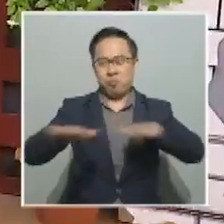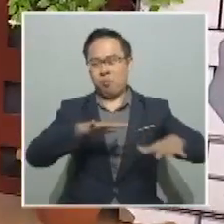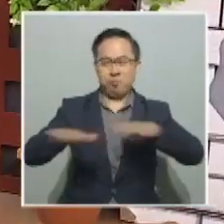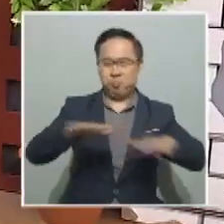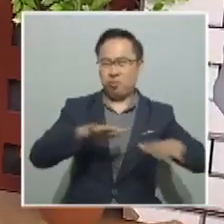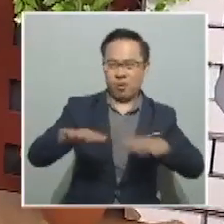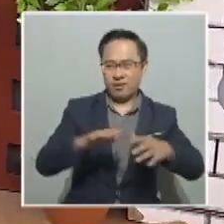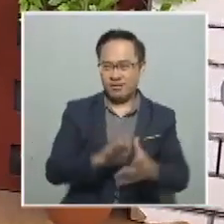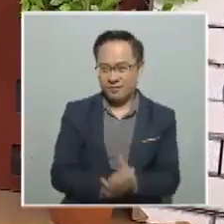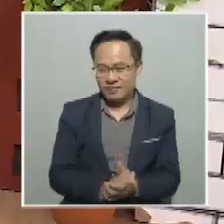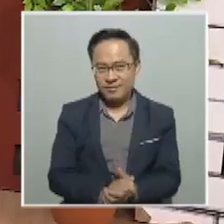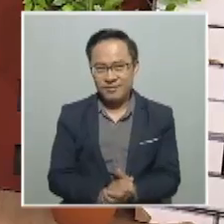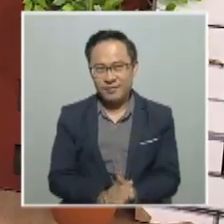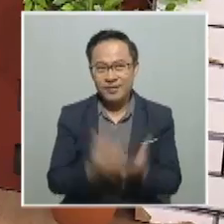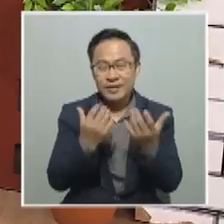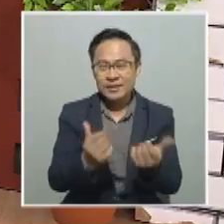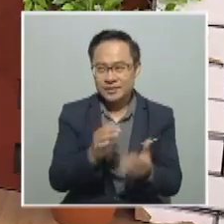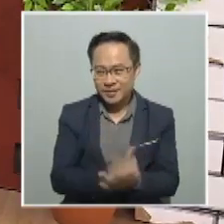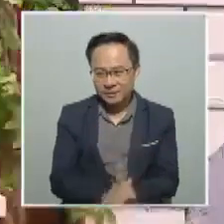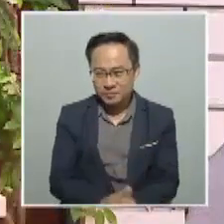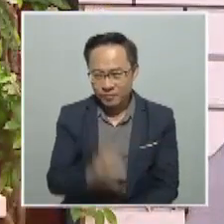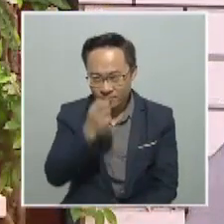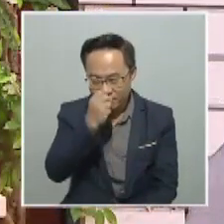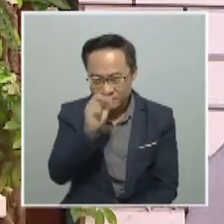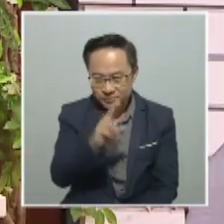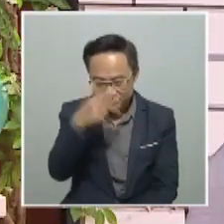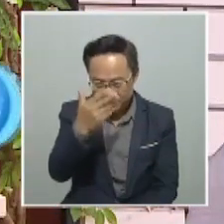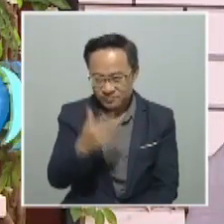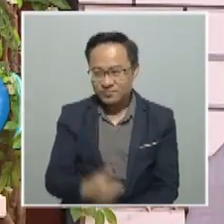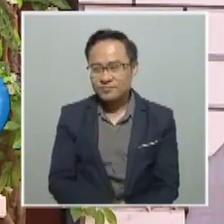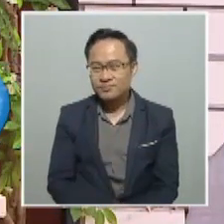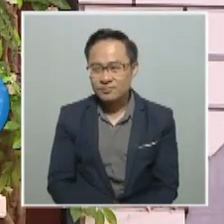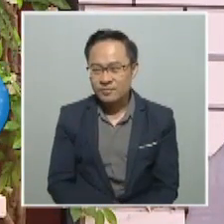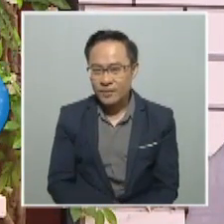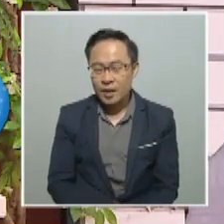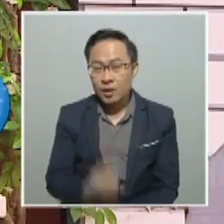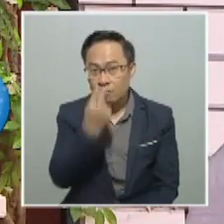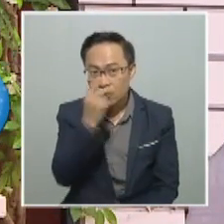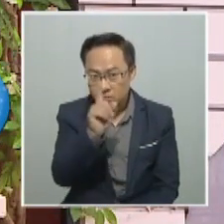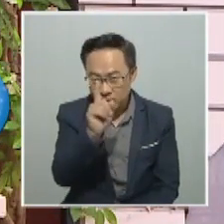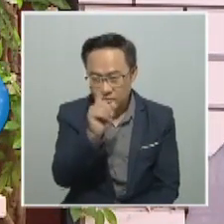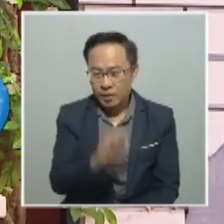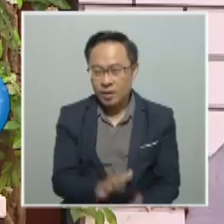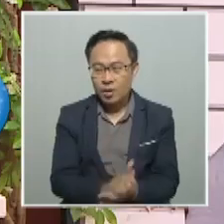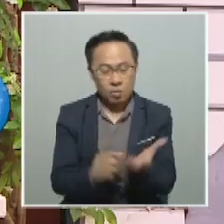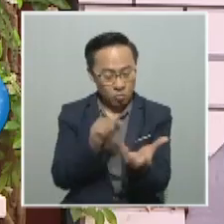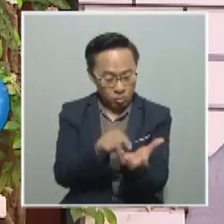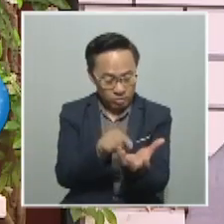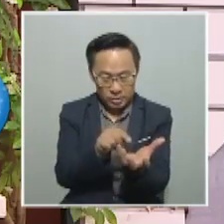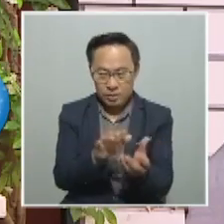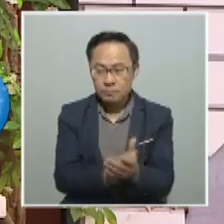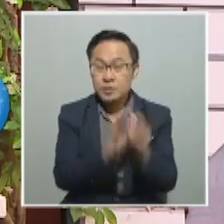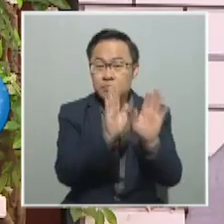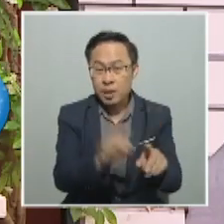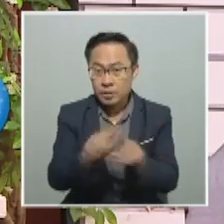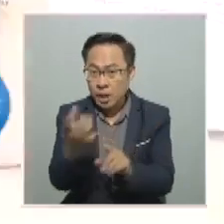ะไม่หนักเลยนะคะเราจะรีบไปไหนไม่ลองใช้ผลิตภัณฑ์ดูก่อนเหรออ่ะไม่เป็นไรเราจะมาดูกันนะคะว่าผลิตภัณฑ์เนี่ยมี